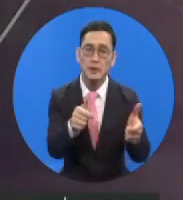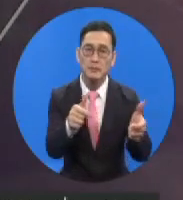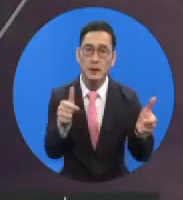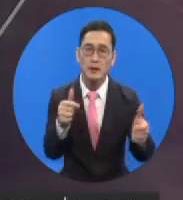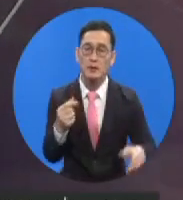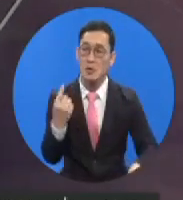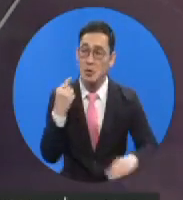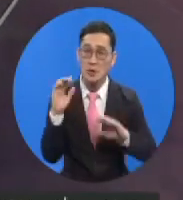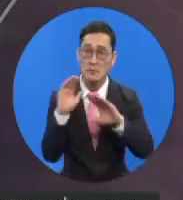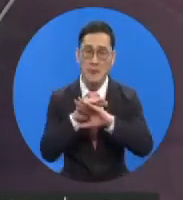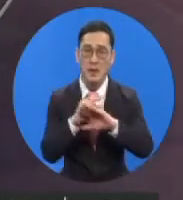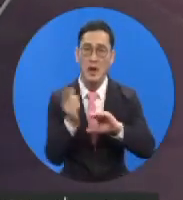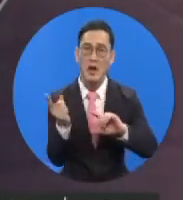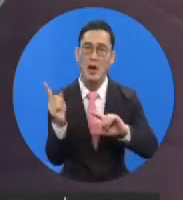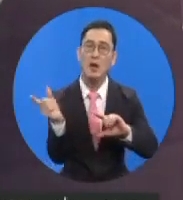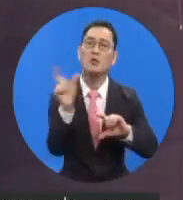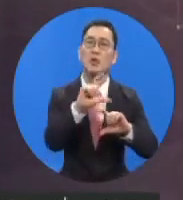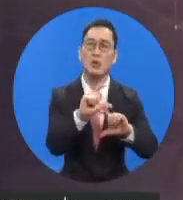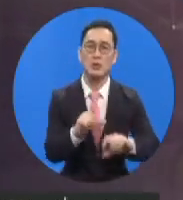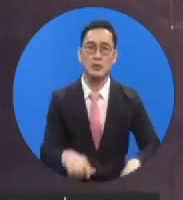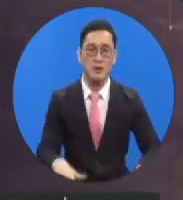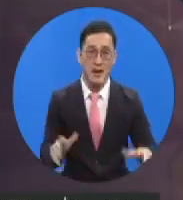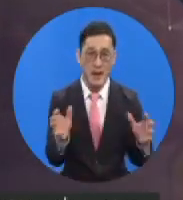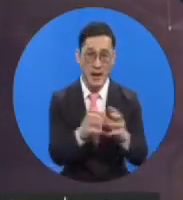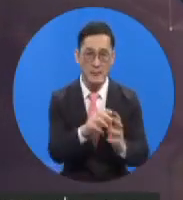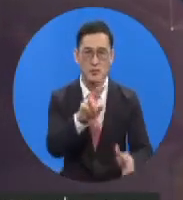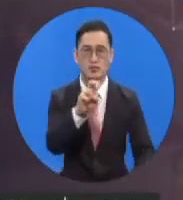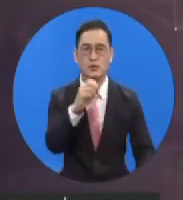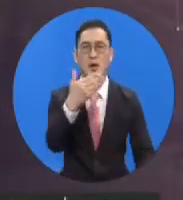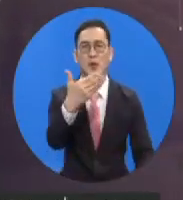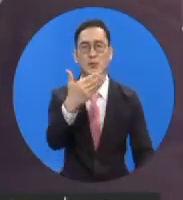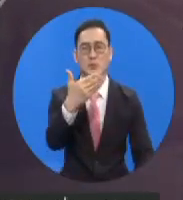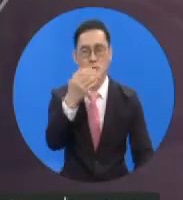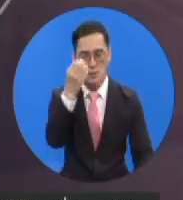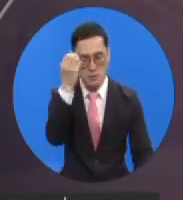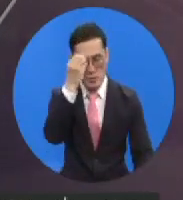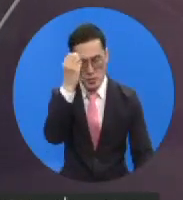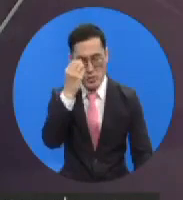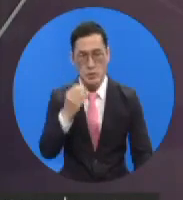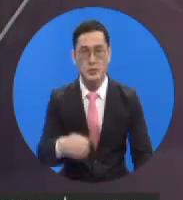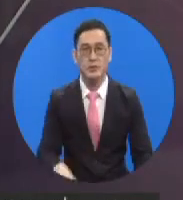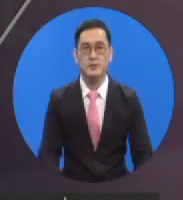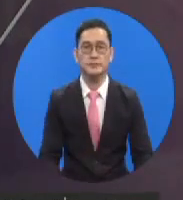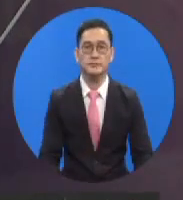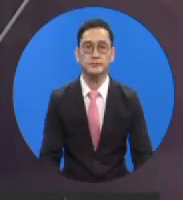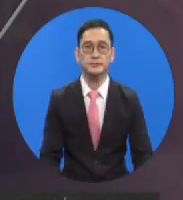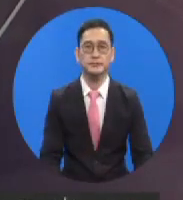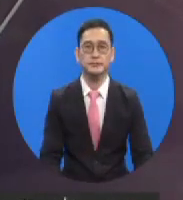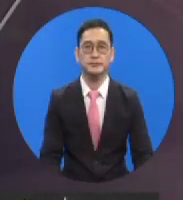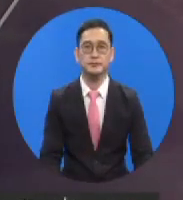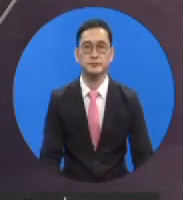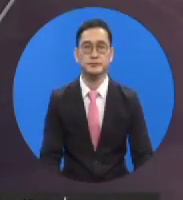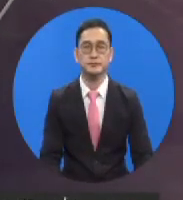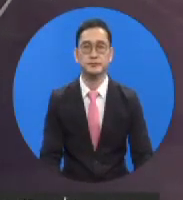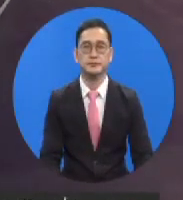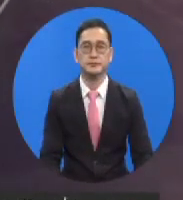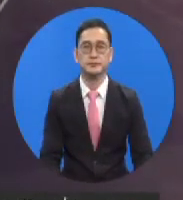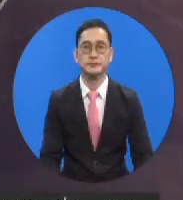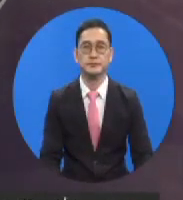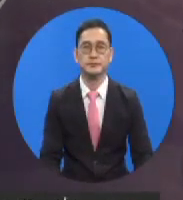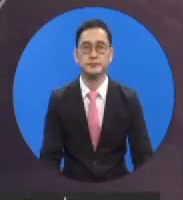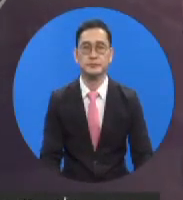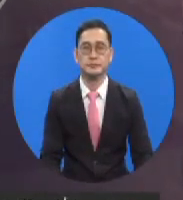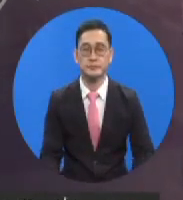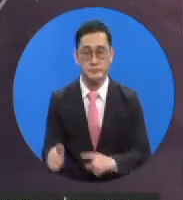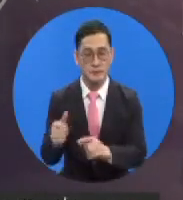분이 더 돌아가신 것으로 확인이 돼서 총 29명이 돌아가신 것으로 현재까지 확인되고 있습니다. 독감 백신 접종과 이